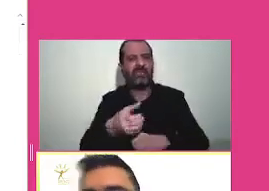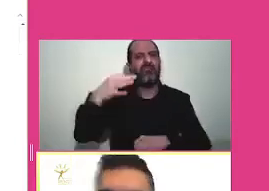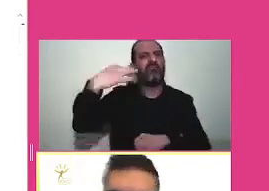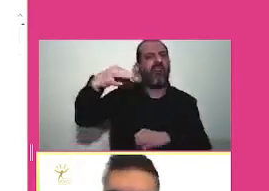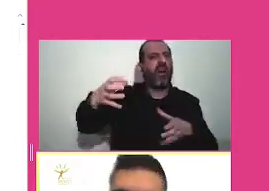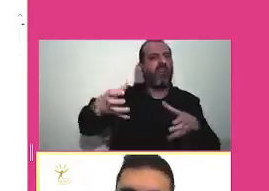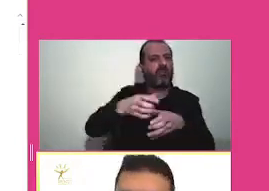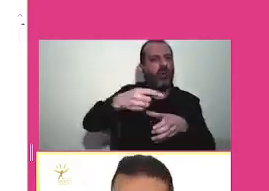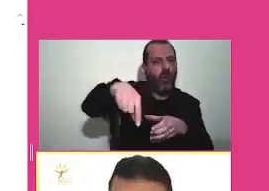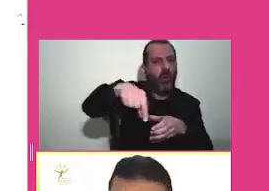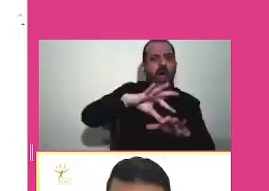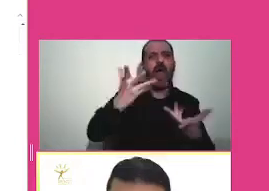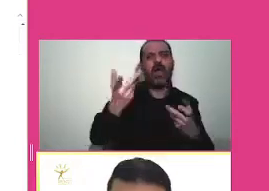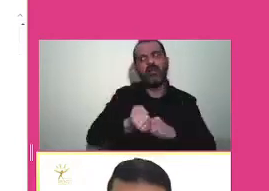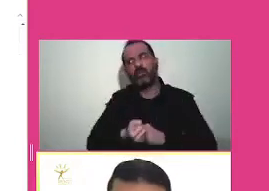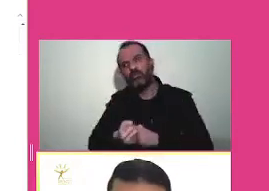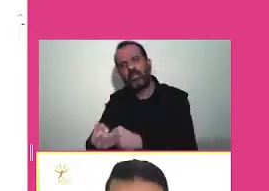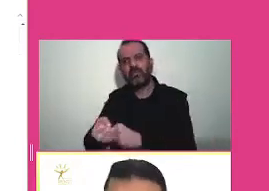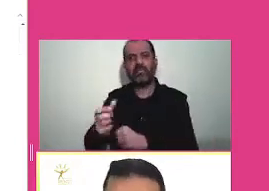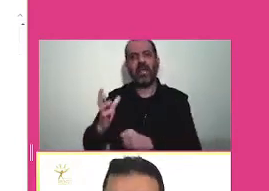ή ατόμων με αναπηρία.